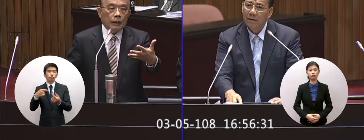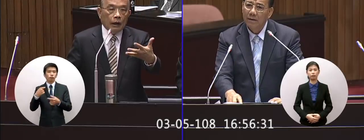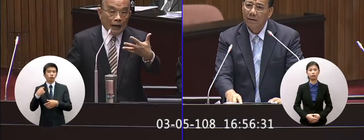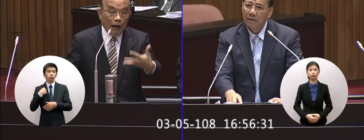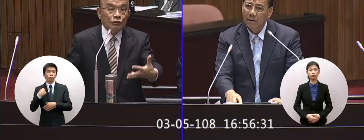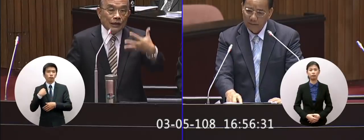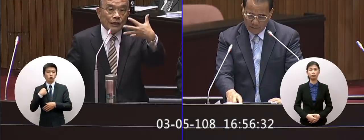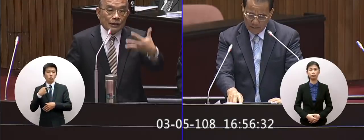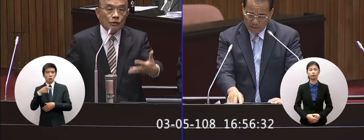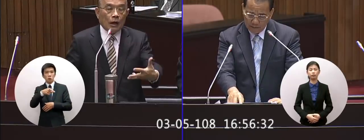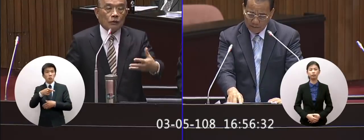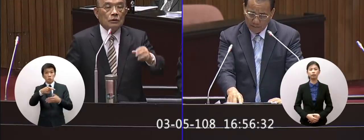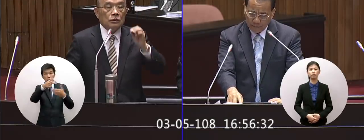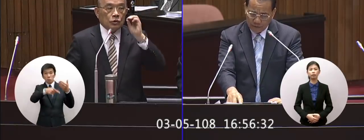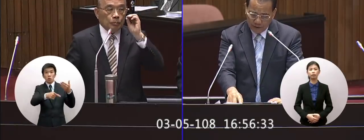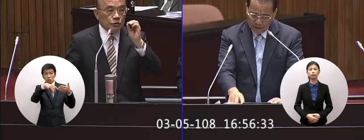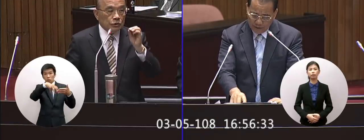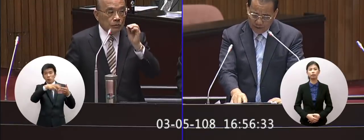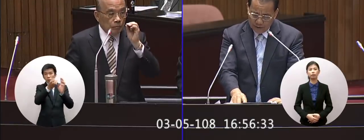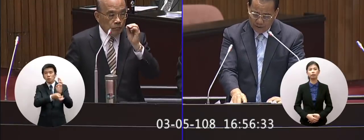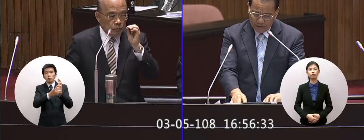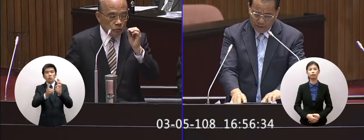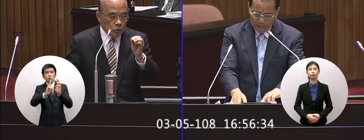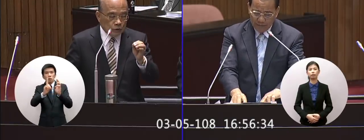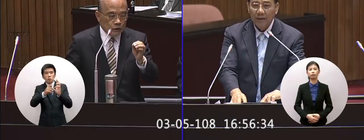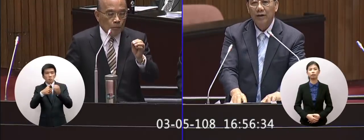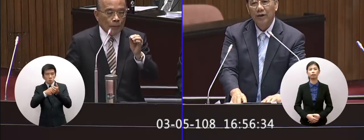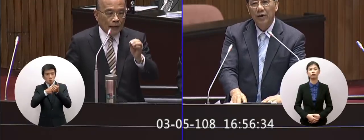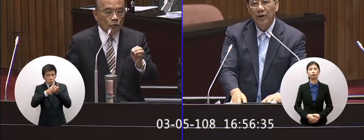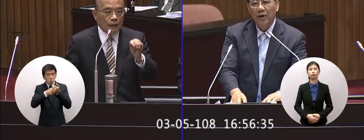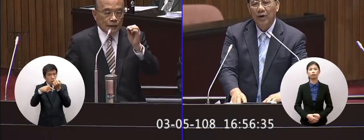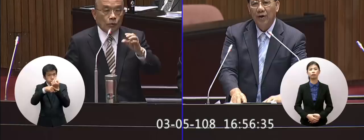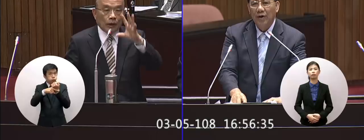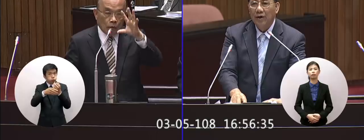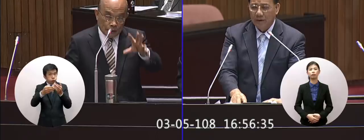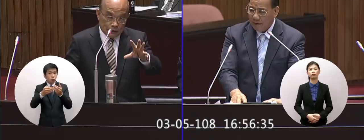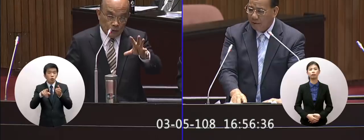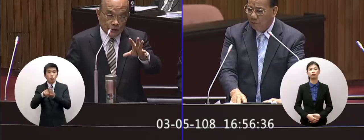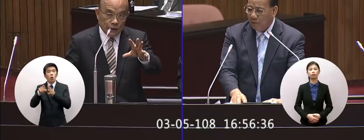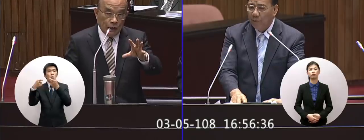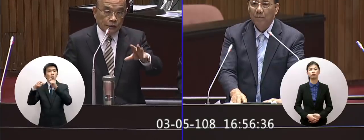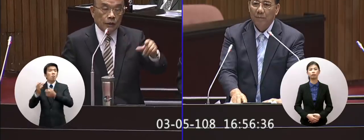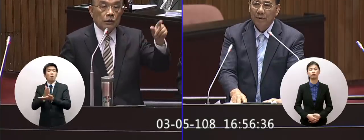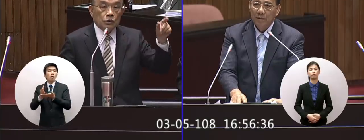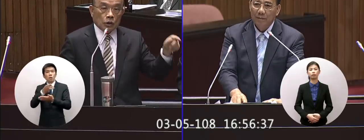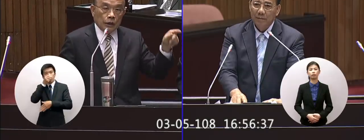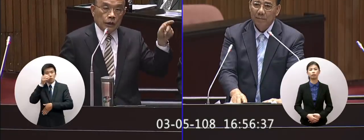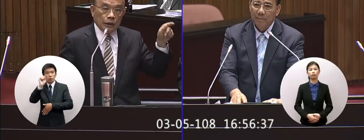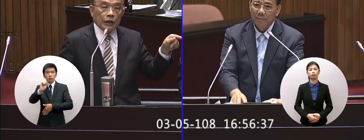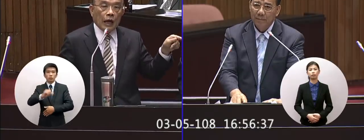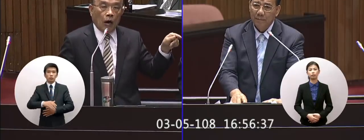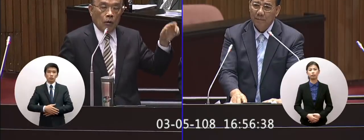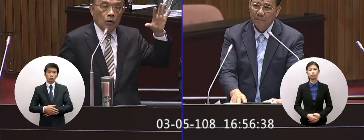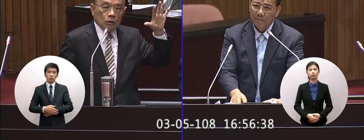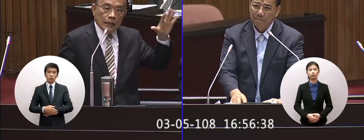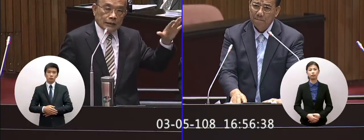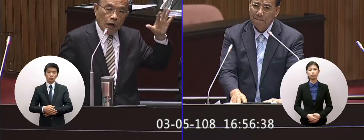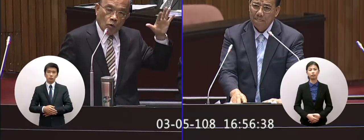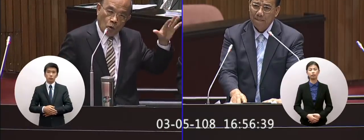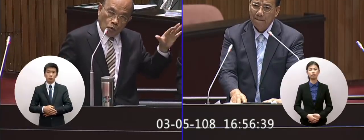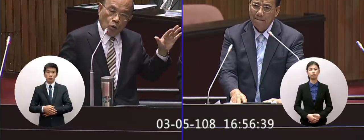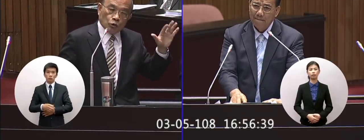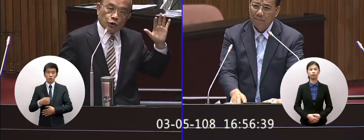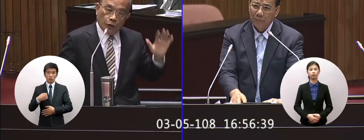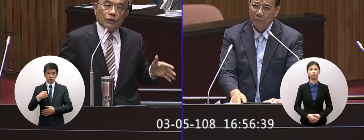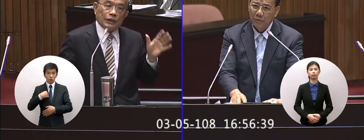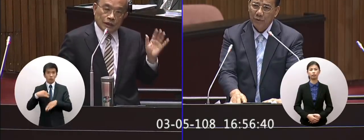为我要了解情况，所以不是做这种判断前，我要完全了解，所以一定要站